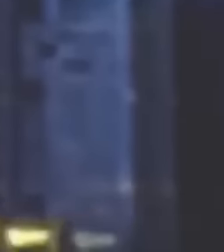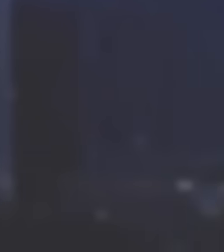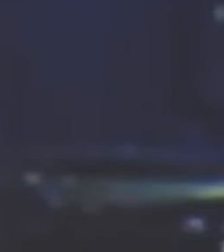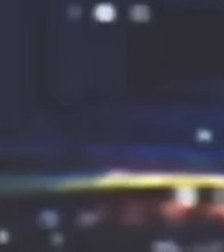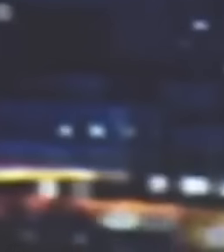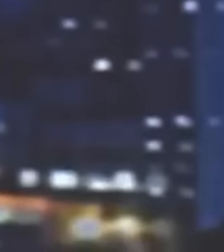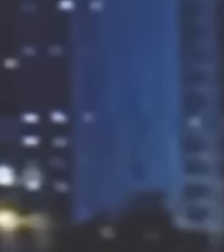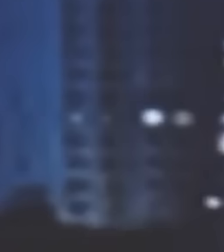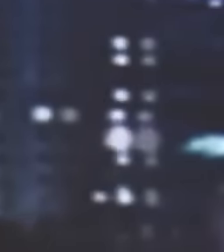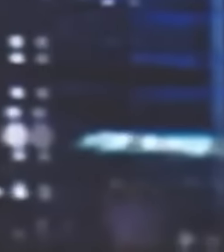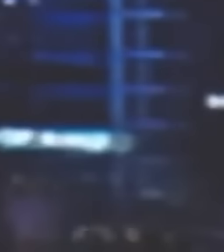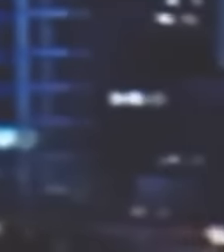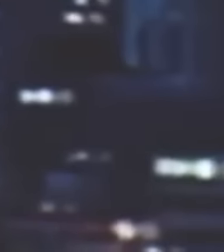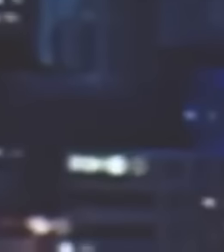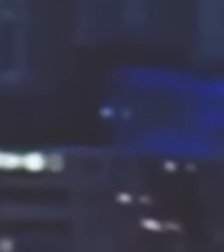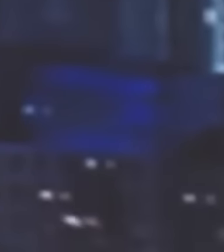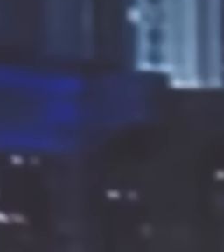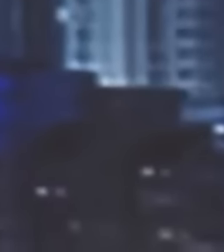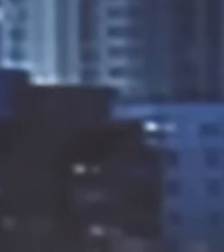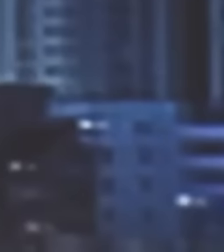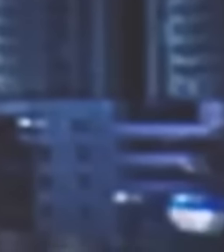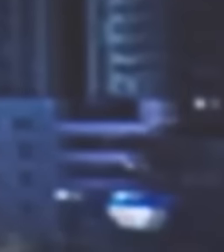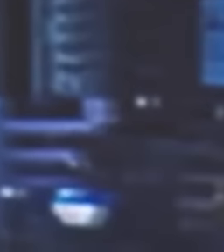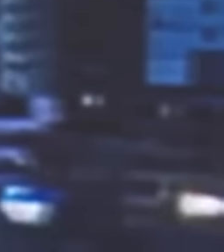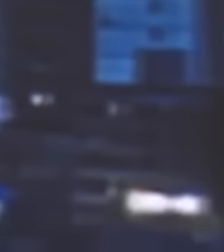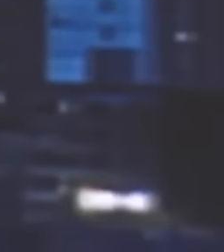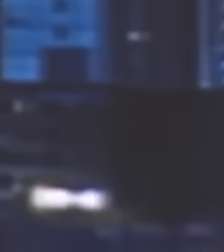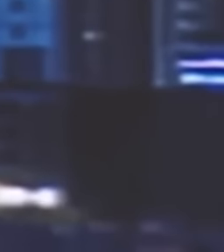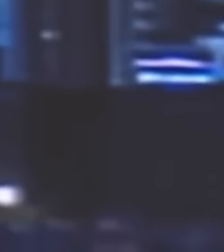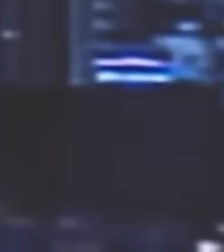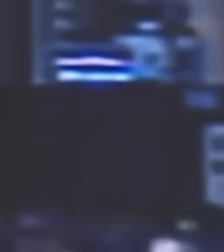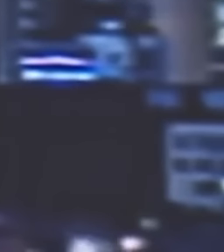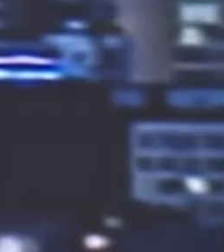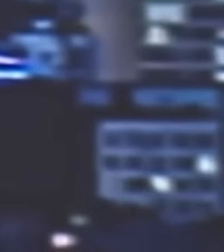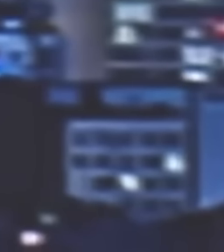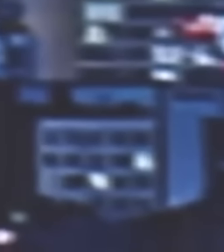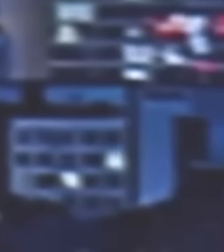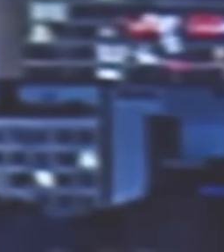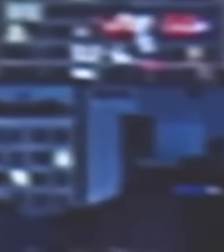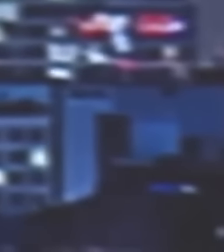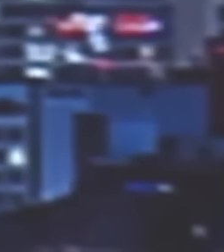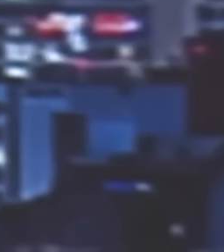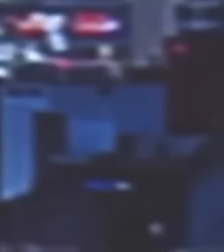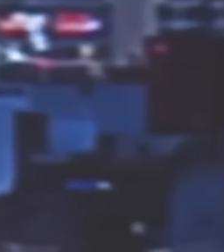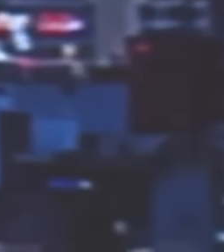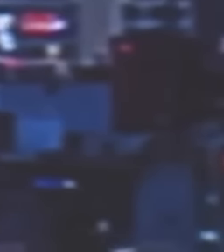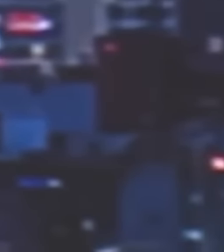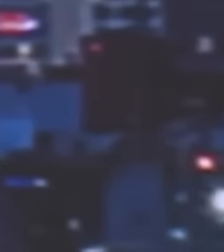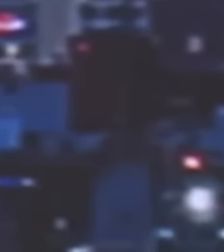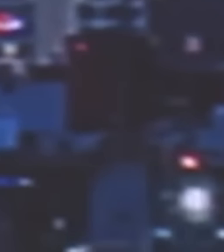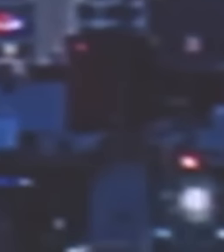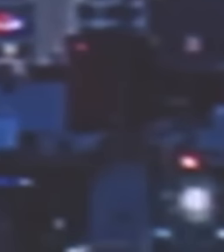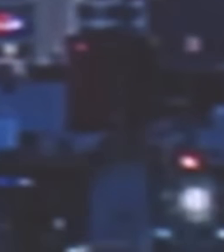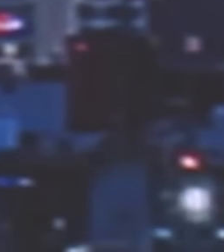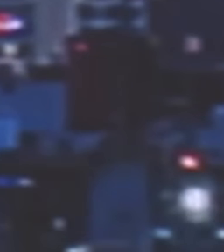JTBC 뉴스를 시청해 주셔서 고맙습니다. 저희는 저녁 6시 50분 뉴스룸에서 뵙겠습니다.